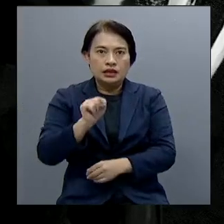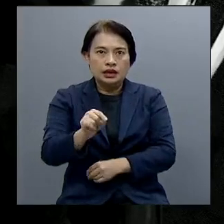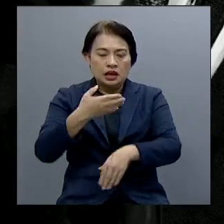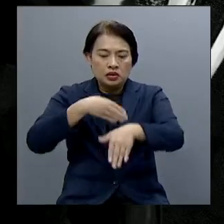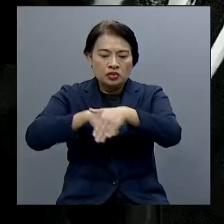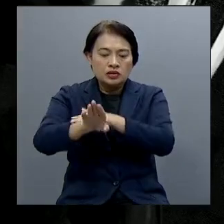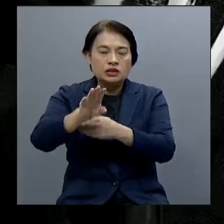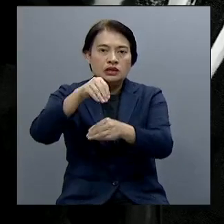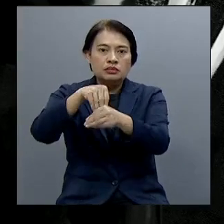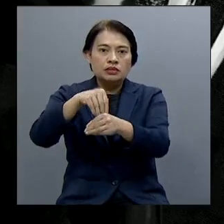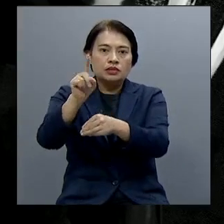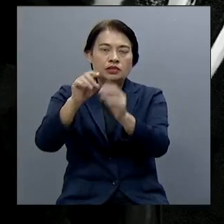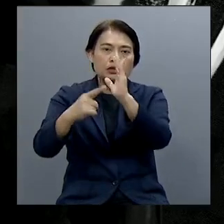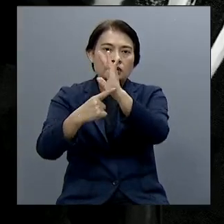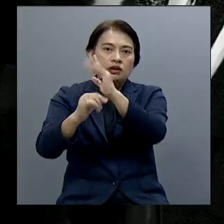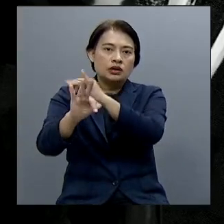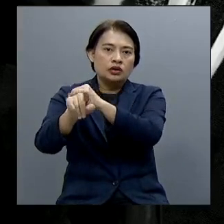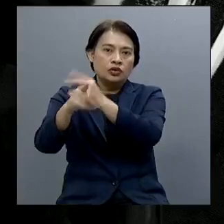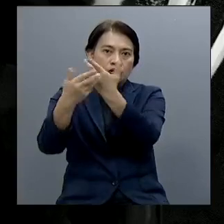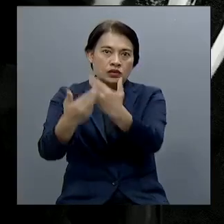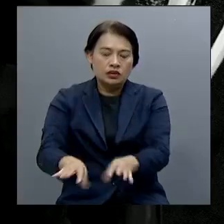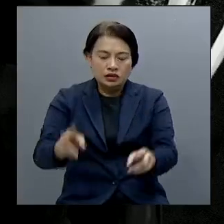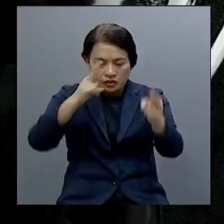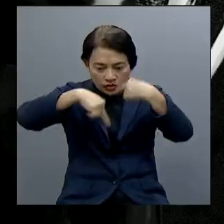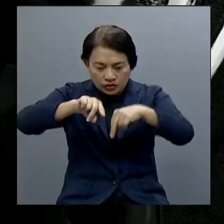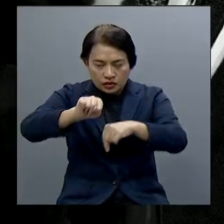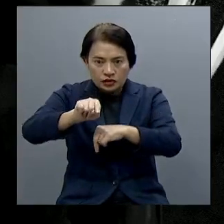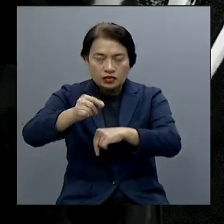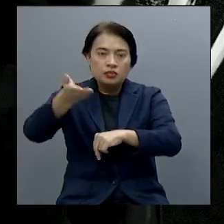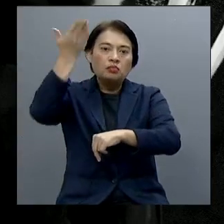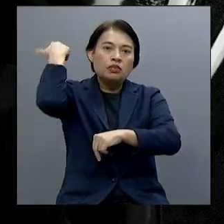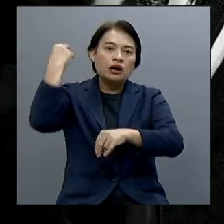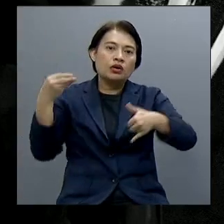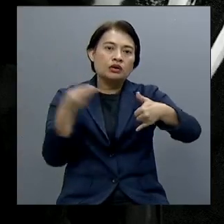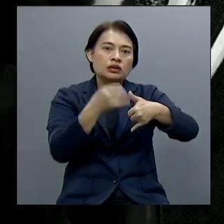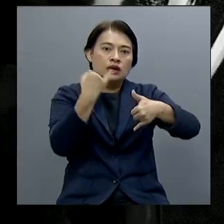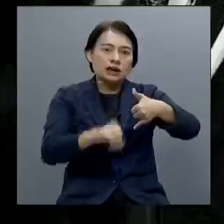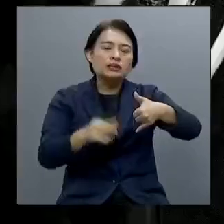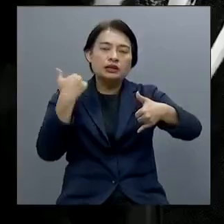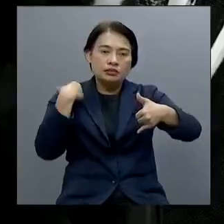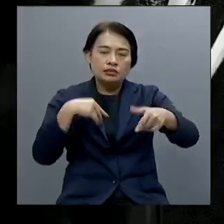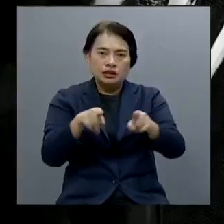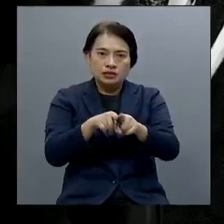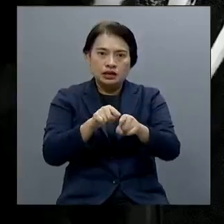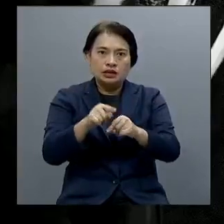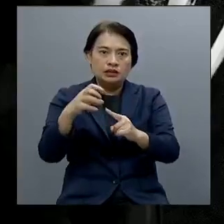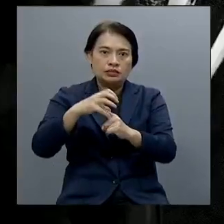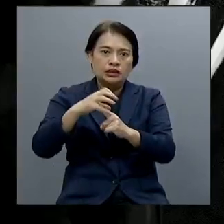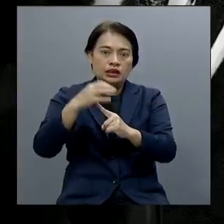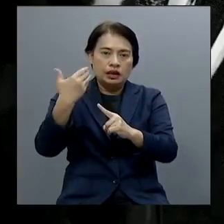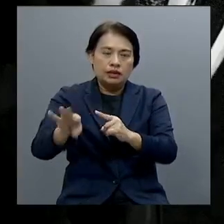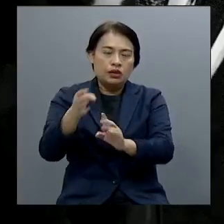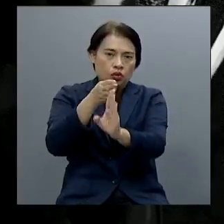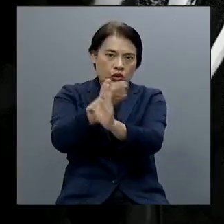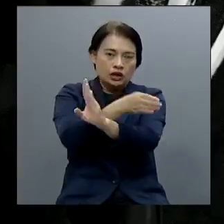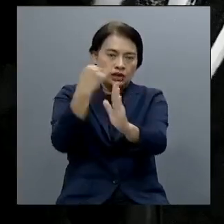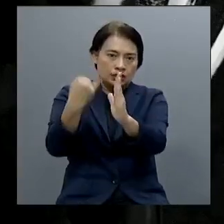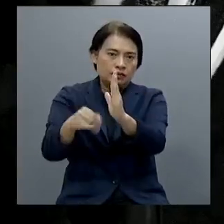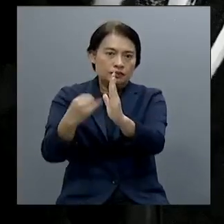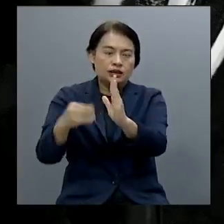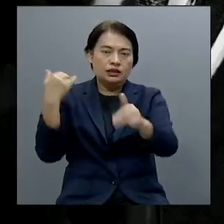านที่จังหวัดระยองจากการตรวจสอบพบว่าเคยถูกดำเนินคดีชิงทรัพย์ในพื้นที่พัทยามาก่อนหน้านี้ค่ะ